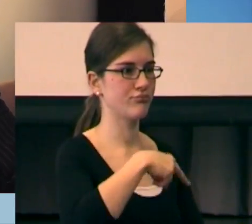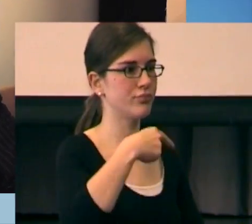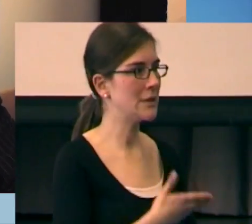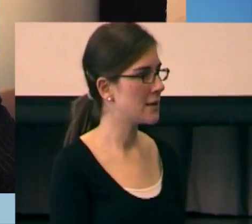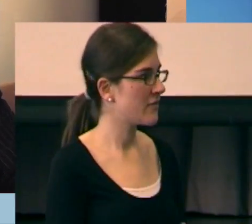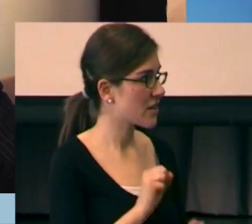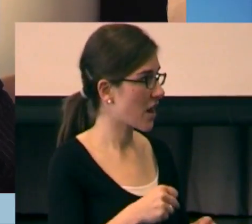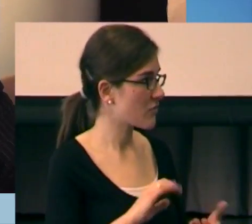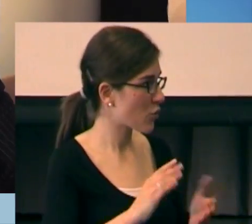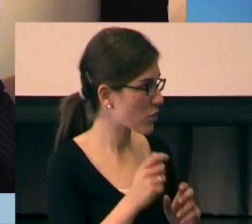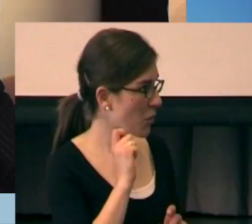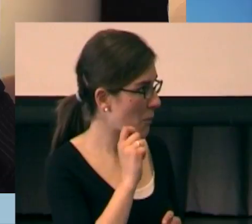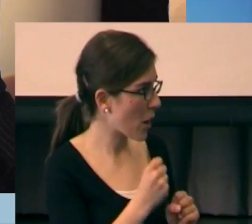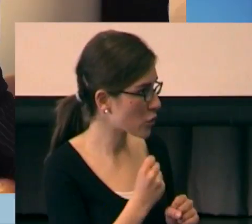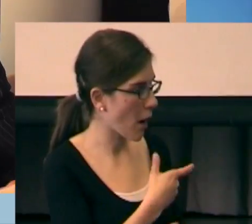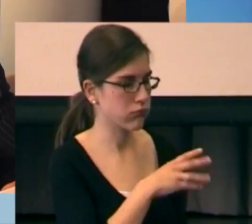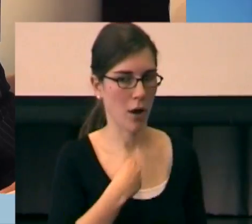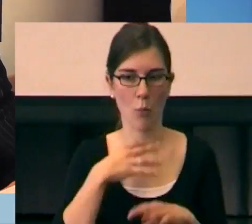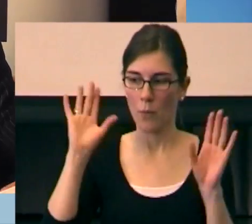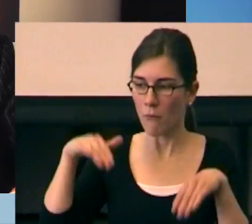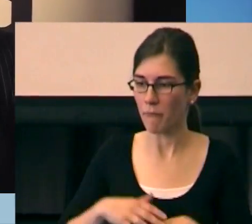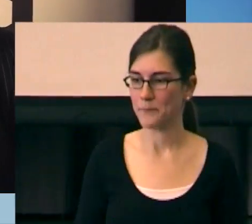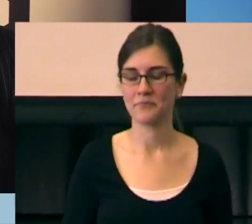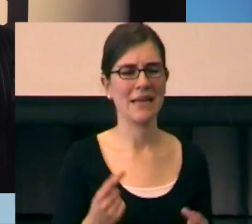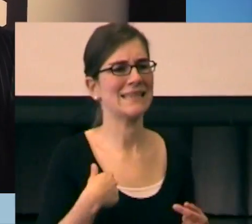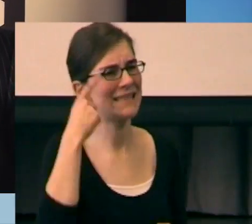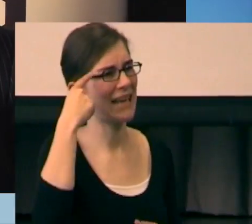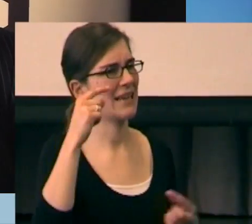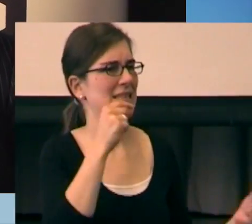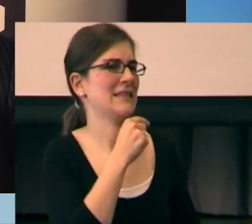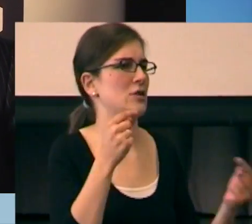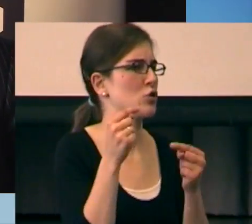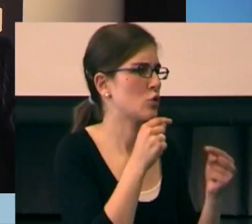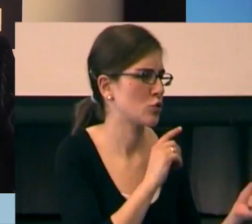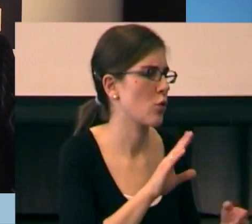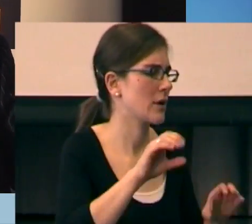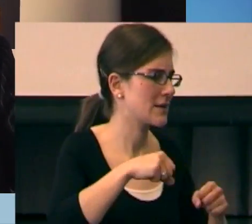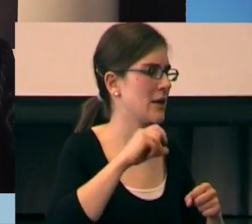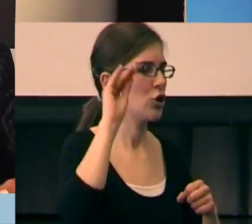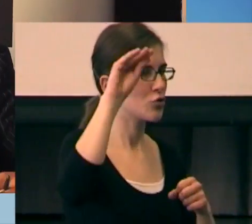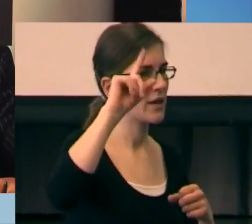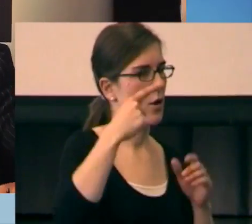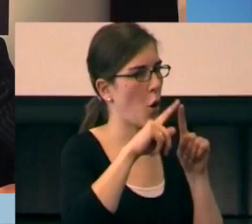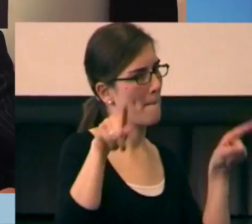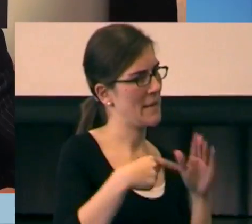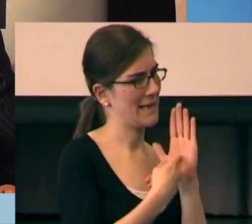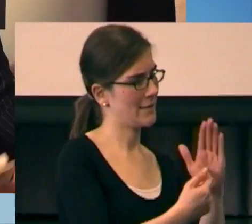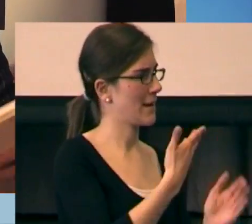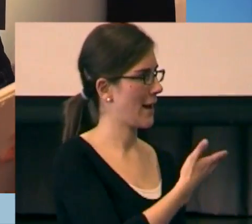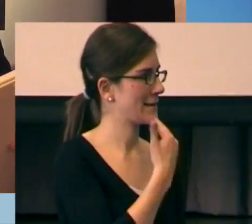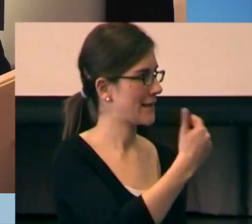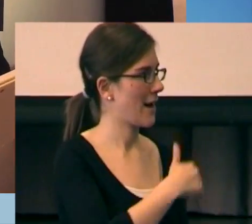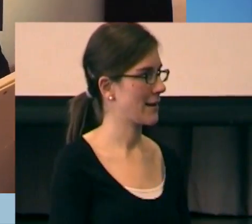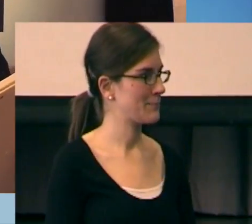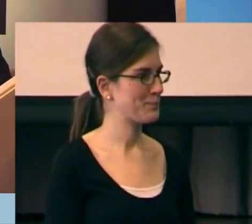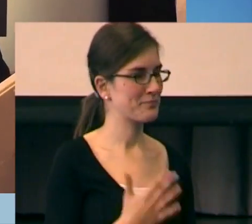erstmal eine kleine Pause machen? Kein Problem. Besten Dank. In der Diskussion ergeben sich bestimmt noch Möglichkeiten, diese Bilder auch zu zeigen. Dankeschön.